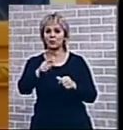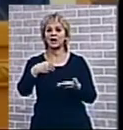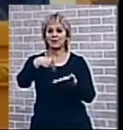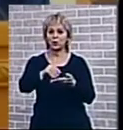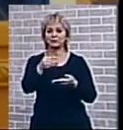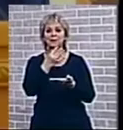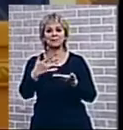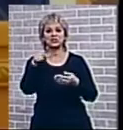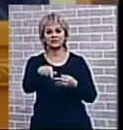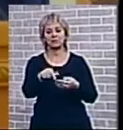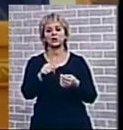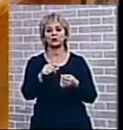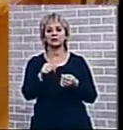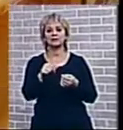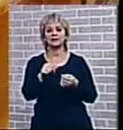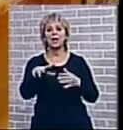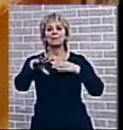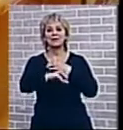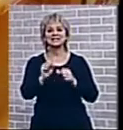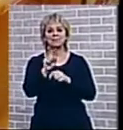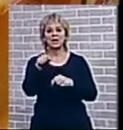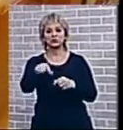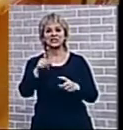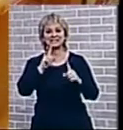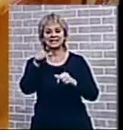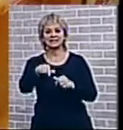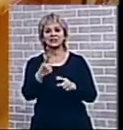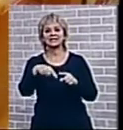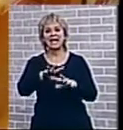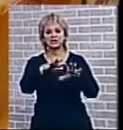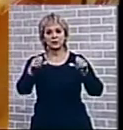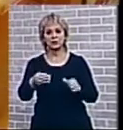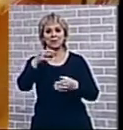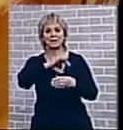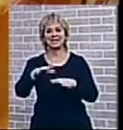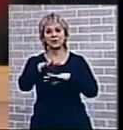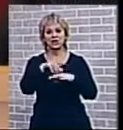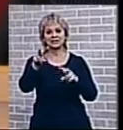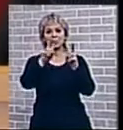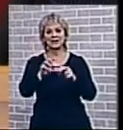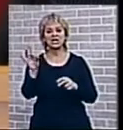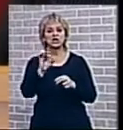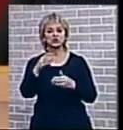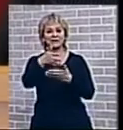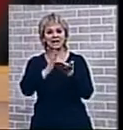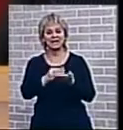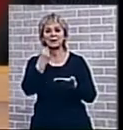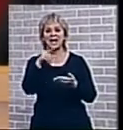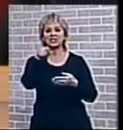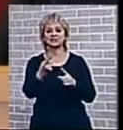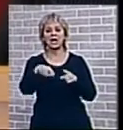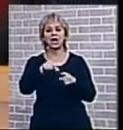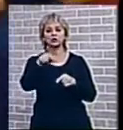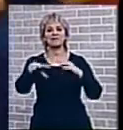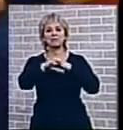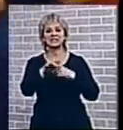закупке пищевых продуктов. Последнее поручение на заседании для департамента потребрынка – проверить ростовский хлеб, на качество